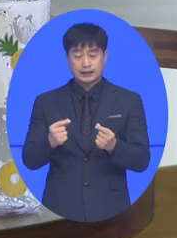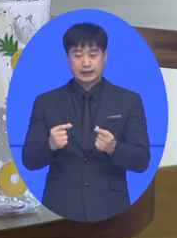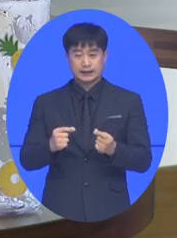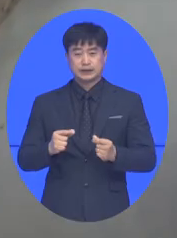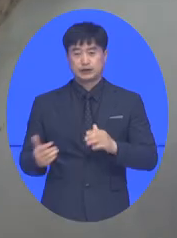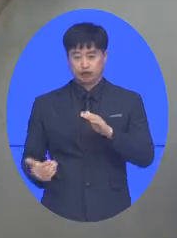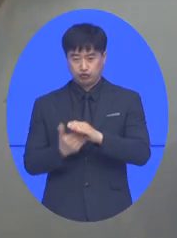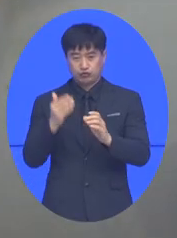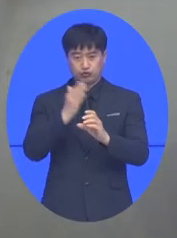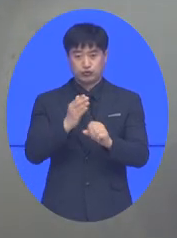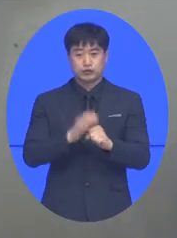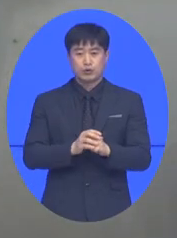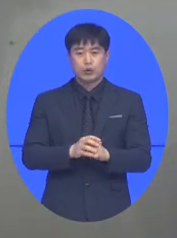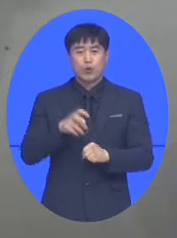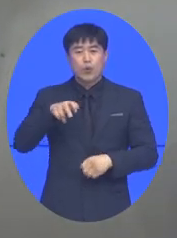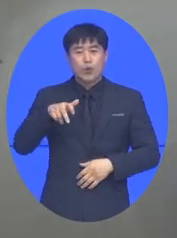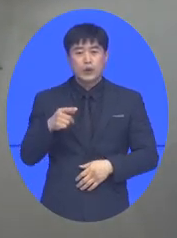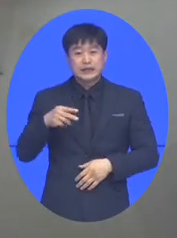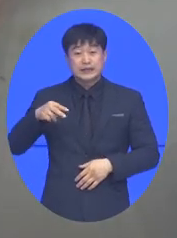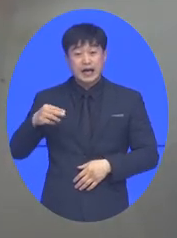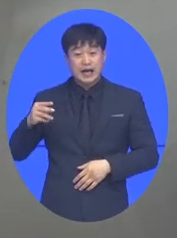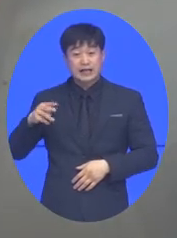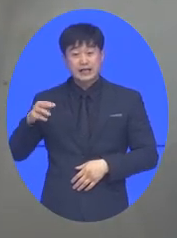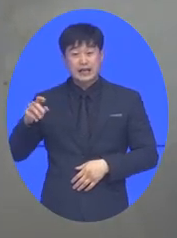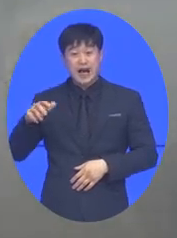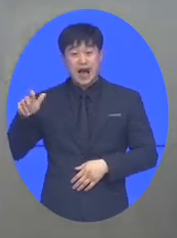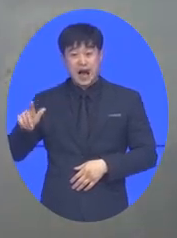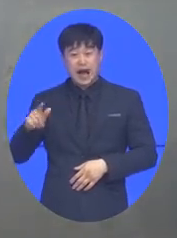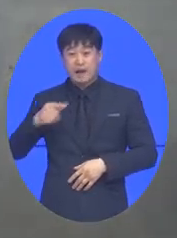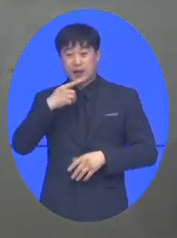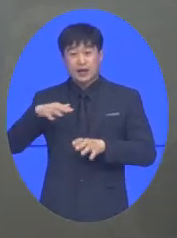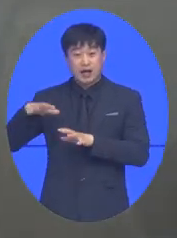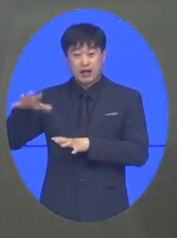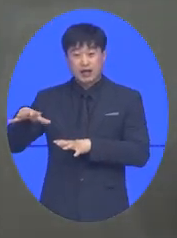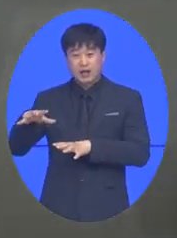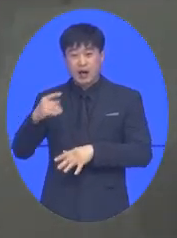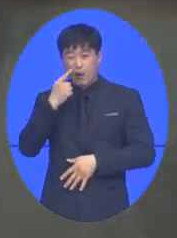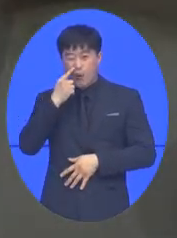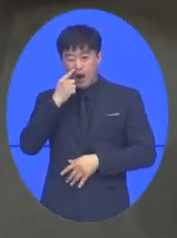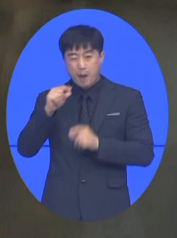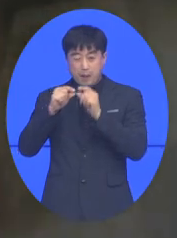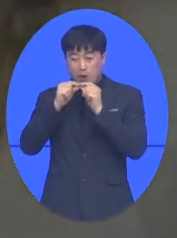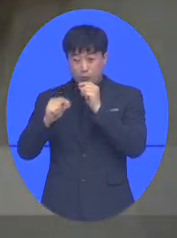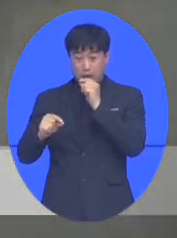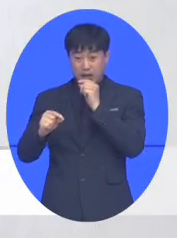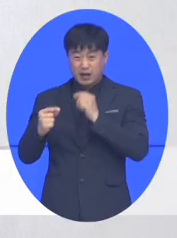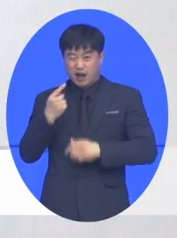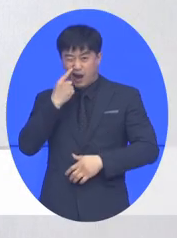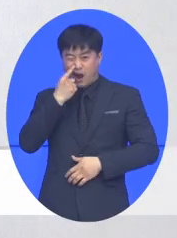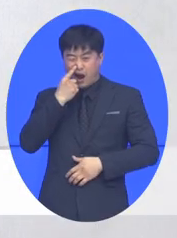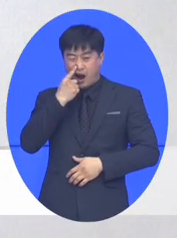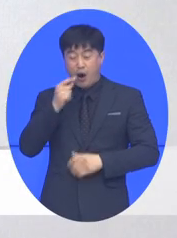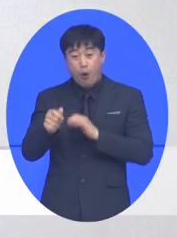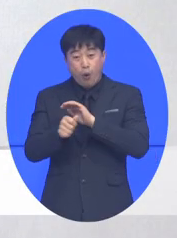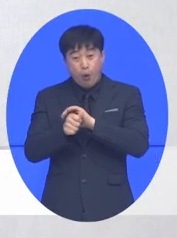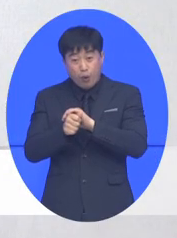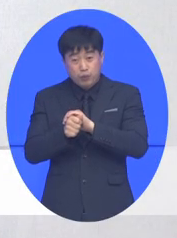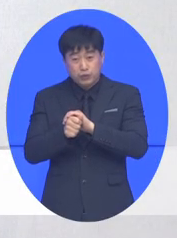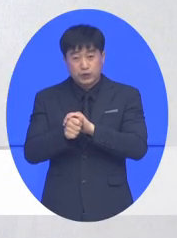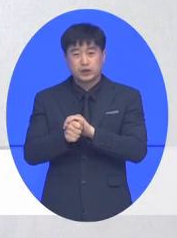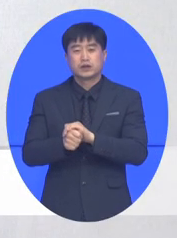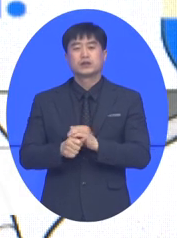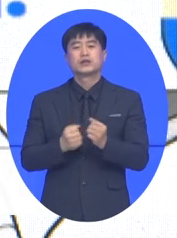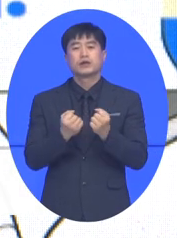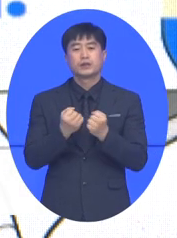있습니다 코스타리카 해안에서 코에 빨대가 박힌 채 고통스러워하는 바다거북이를 모티브로한